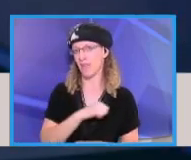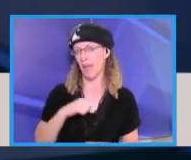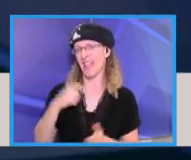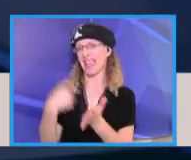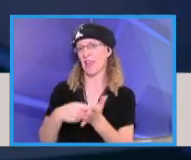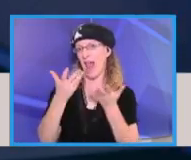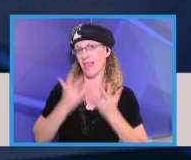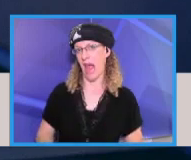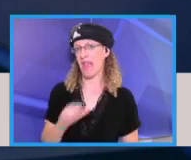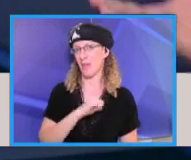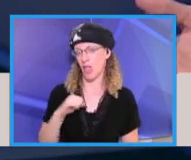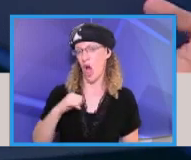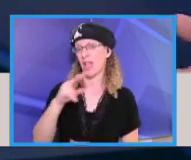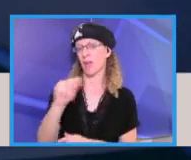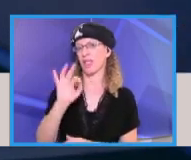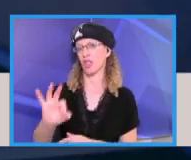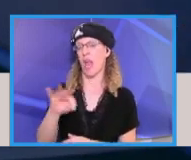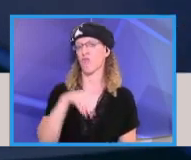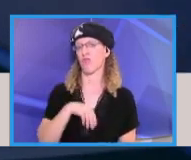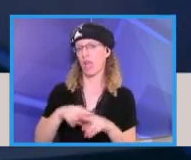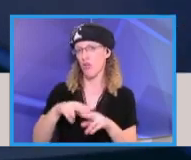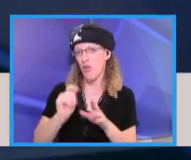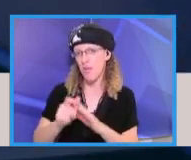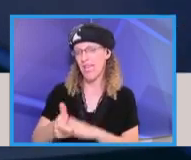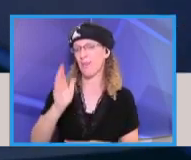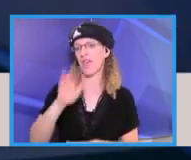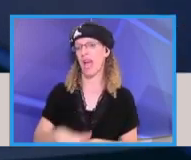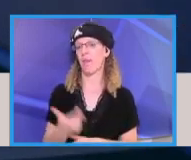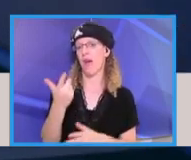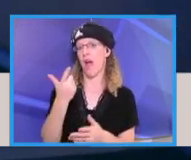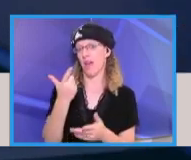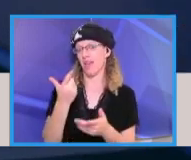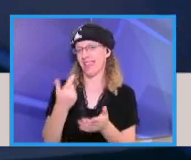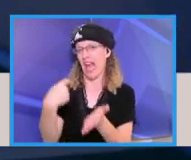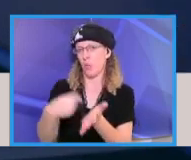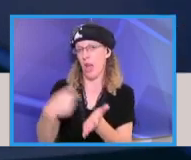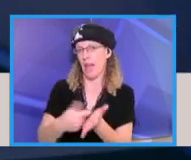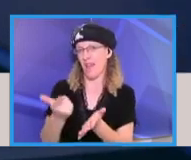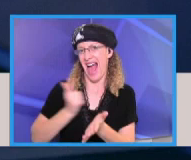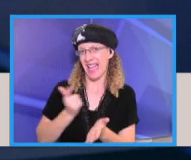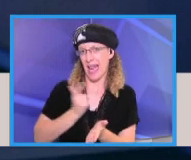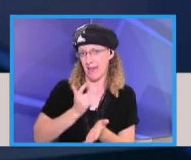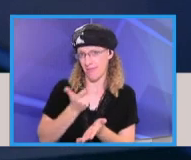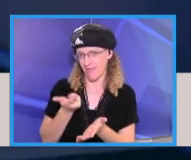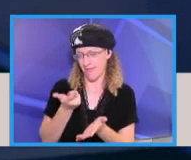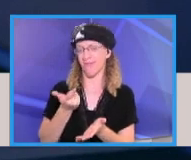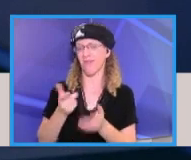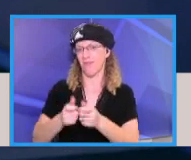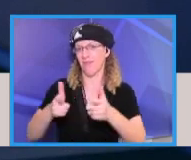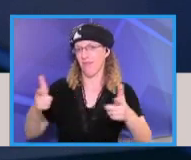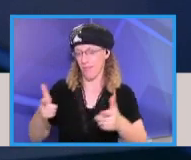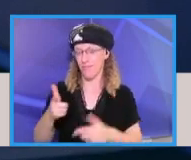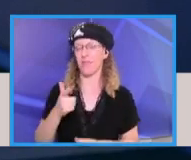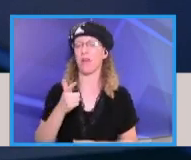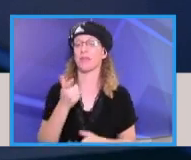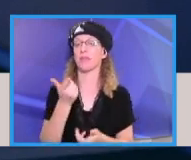לעצמאיות, הנושא של מוסר תשלומים, והנושא של תגמולים מוגדלים לחיילי מילואים. אתה צריך להאמין. היום הייתי